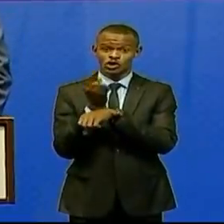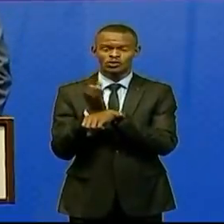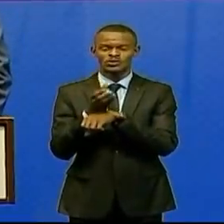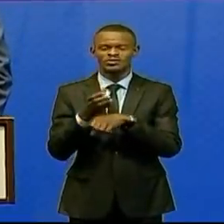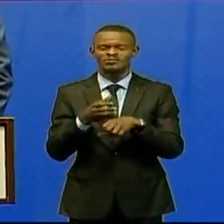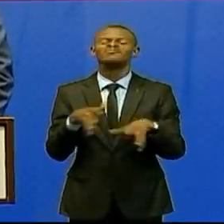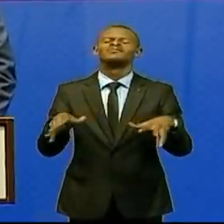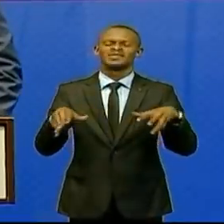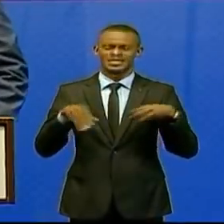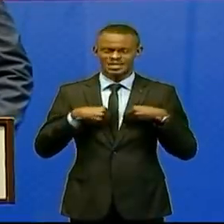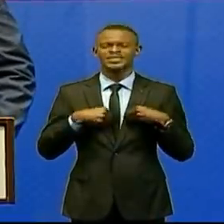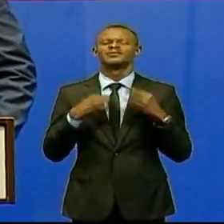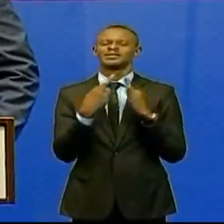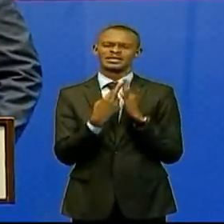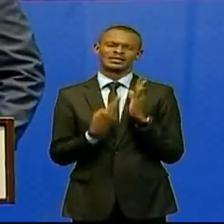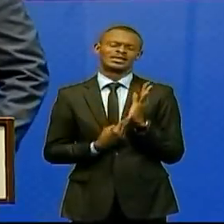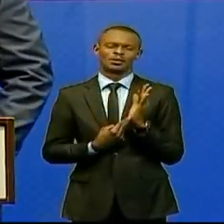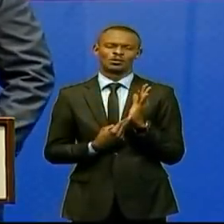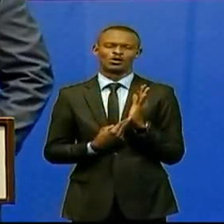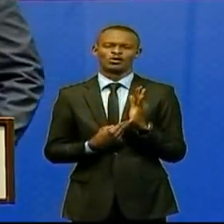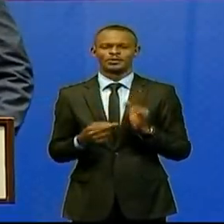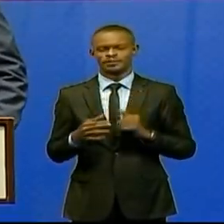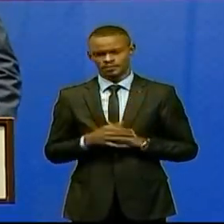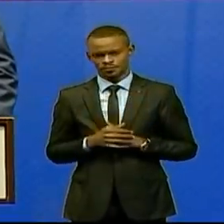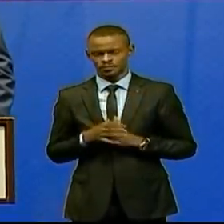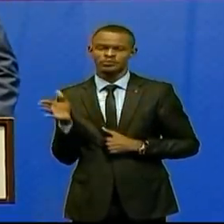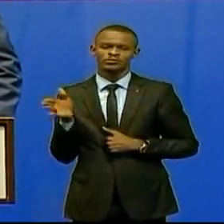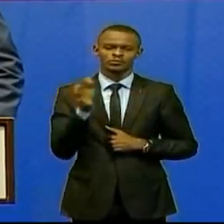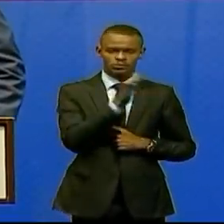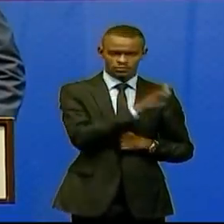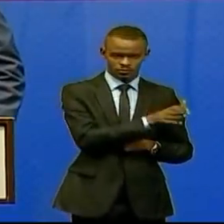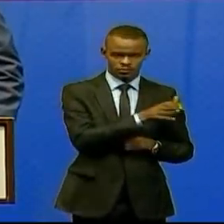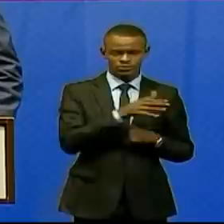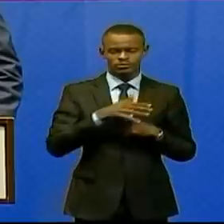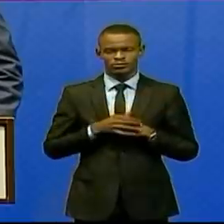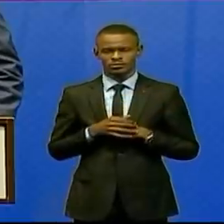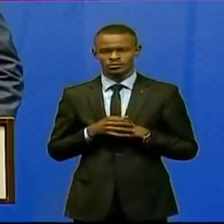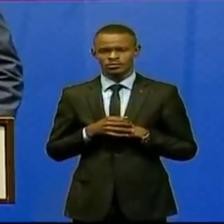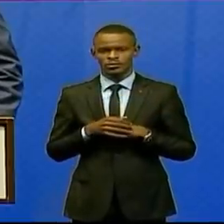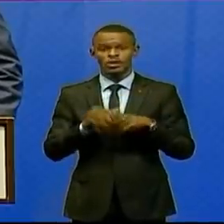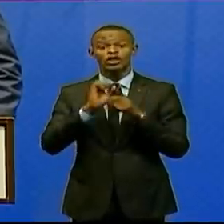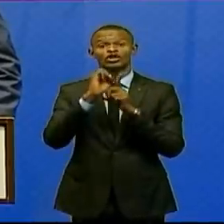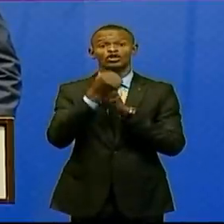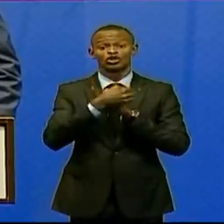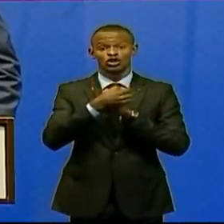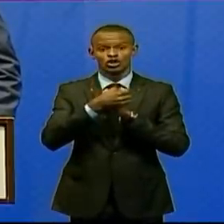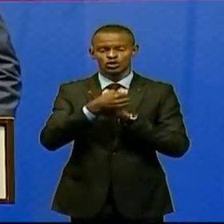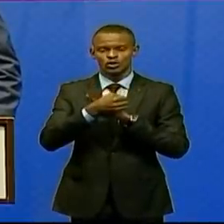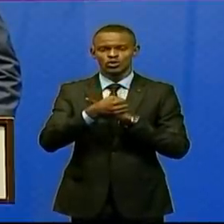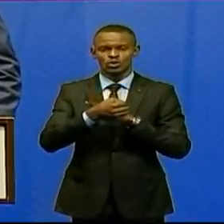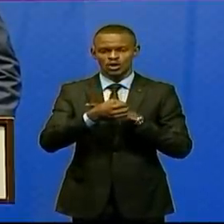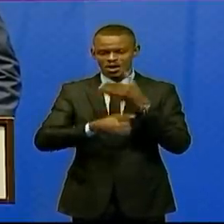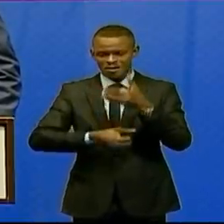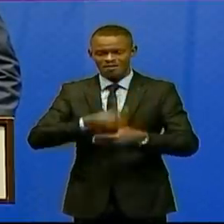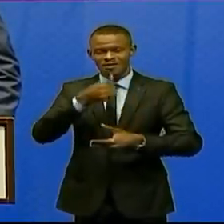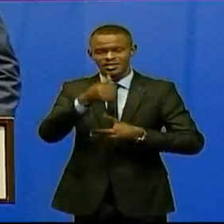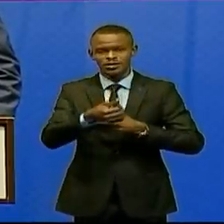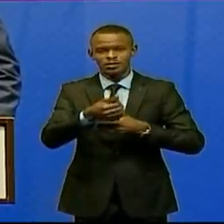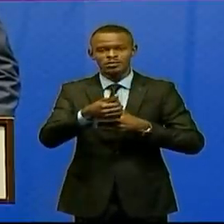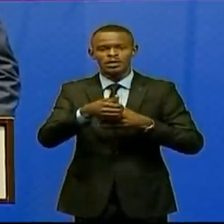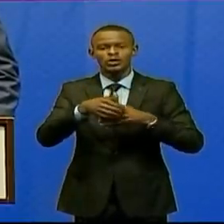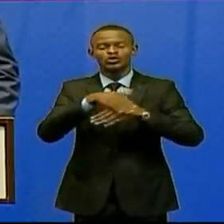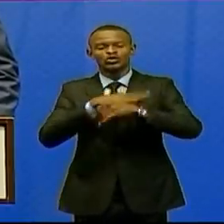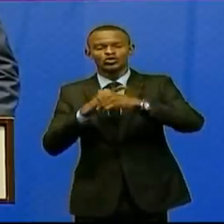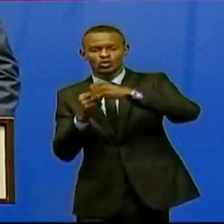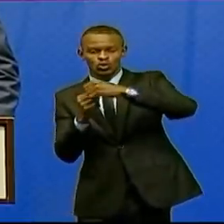ce rapport. État de l'avancement des travaux de construction du port sec de